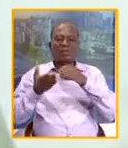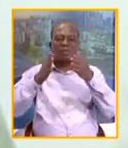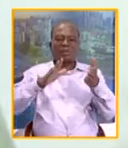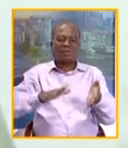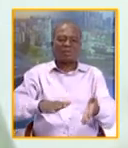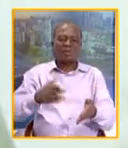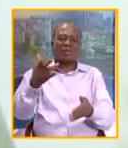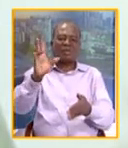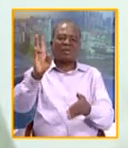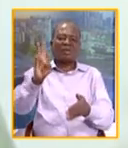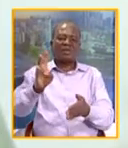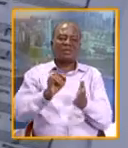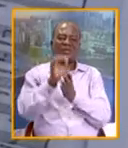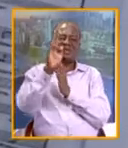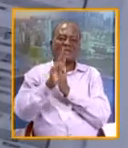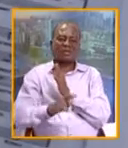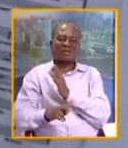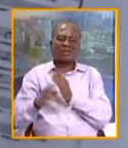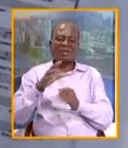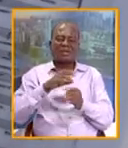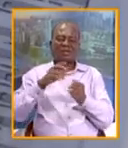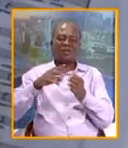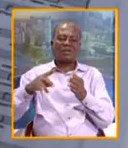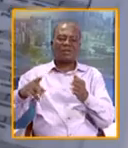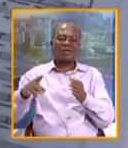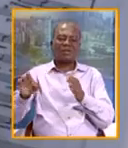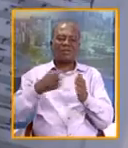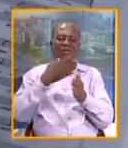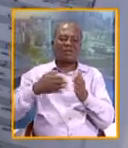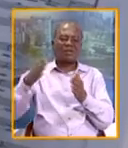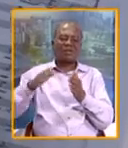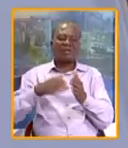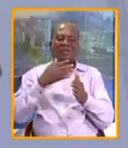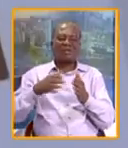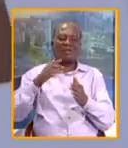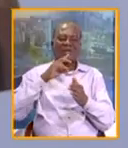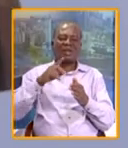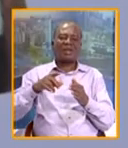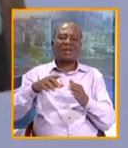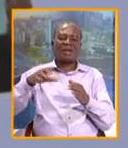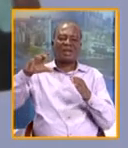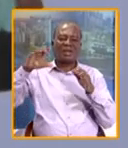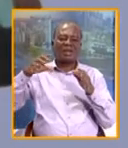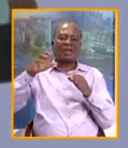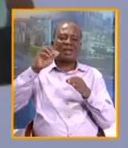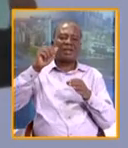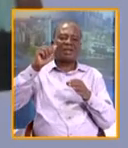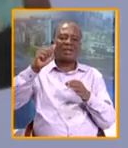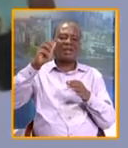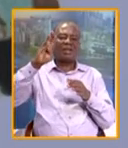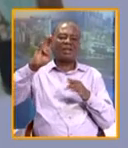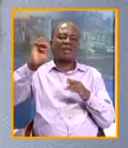17 juillet 2000 vent à abidjan est le compositeur de la musique de l'abidjanaise l abbé pierre à michel pango